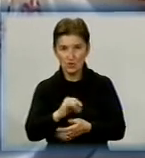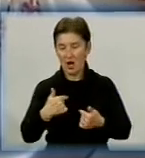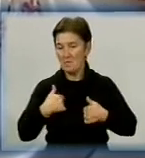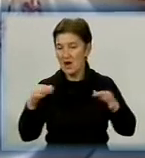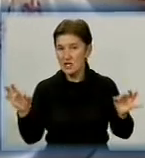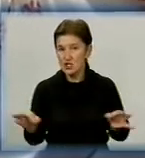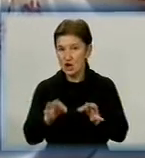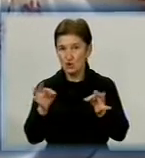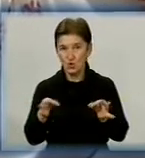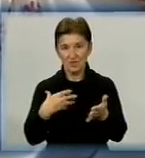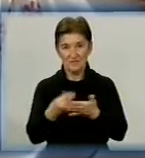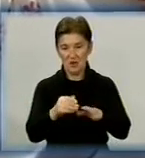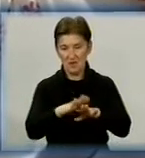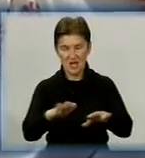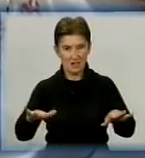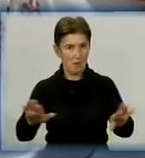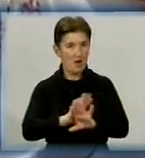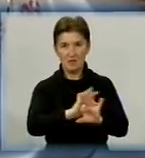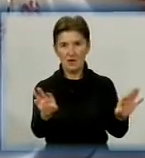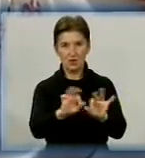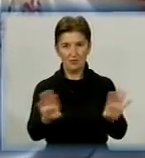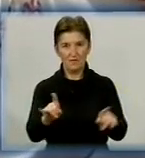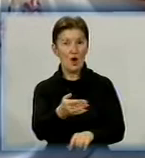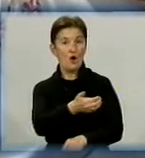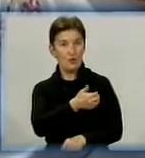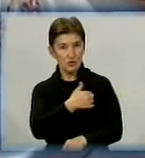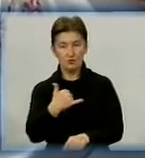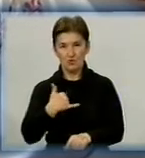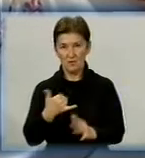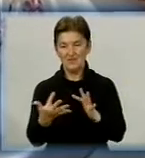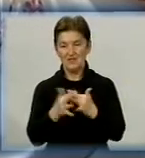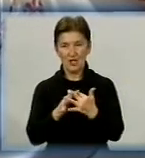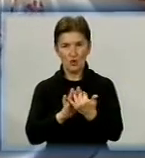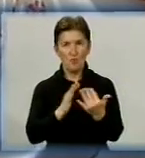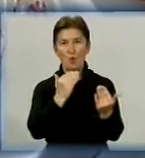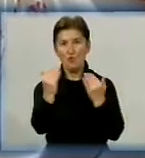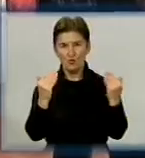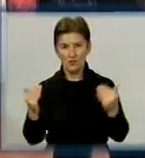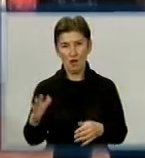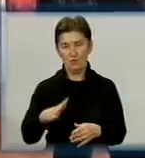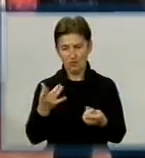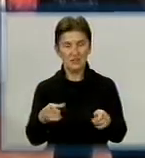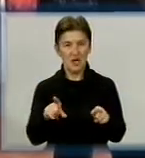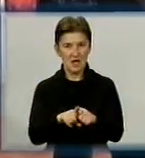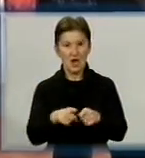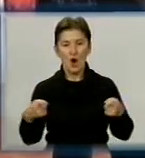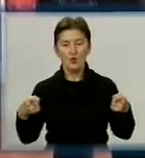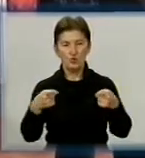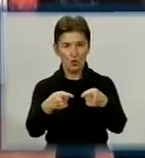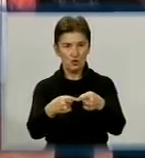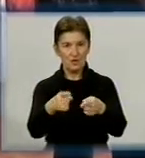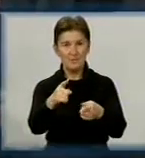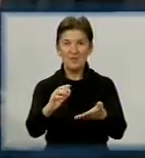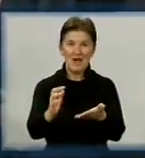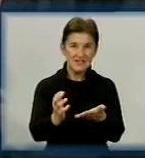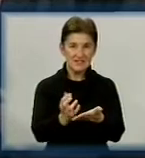нічого своїм, наче дітям, не розповідаємо. Схотілося, щоб у нашому сільському музеї був такий куточок. Пані Галина розповідає, знайдені під